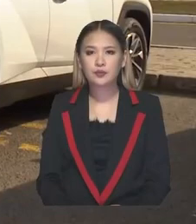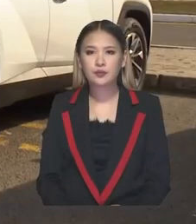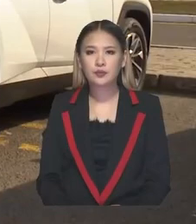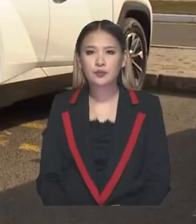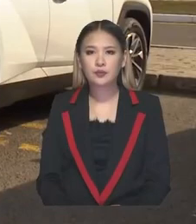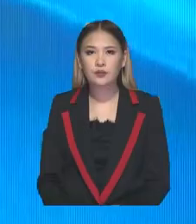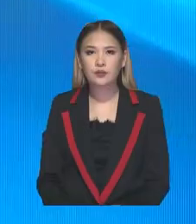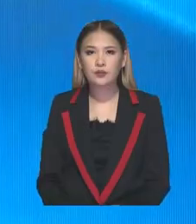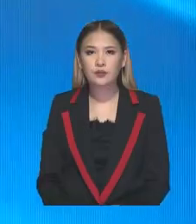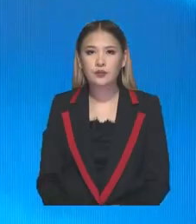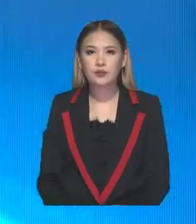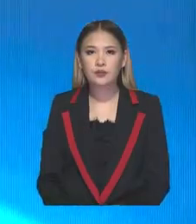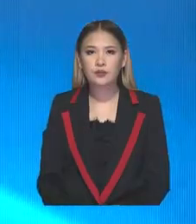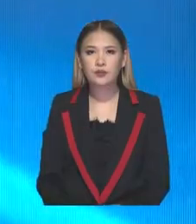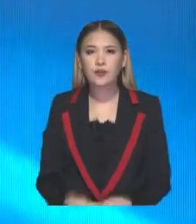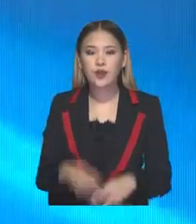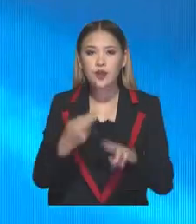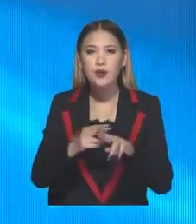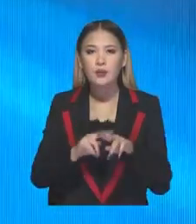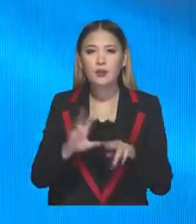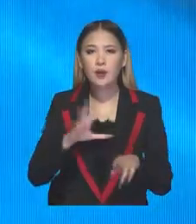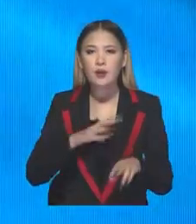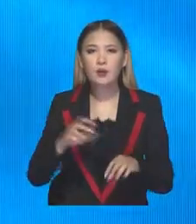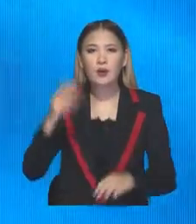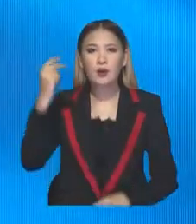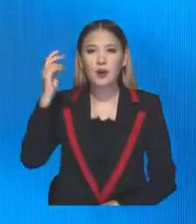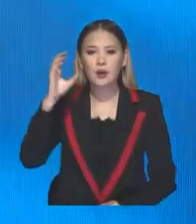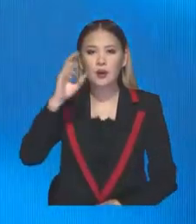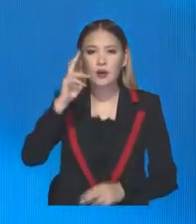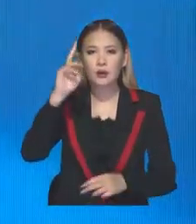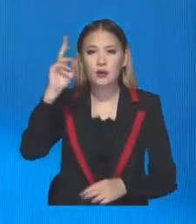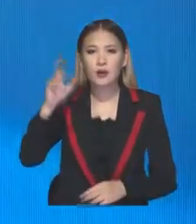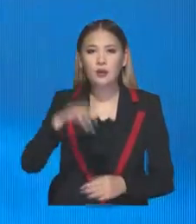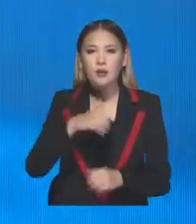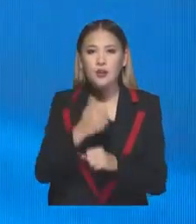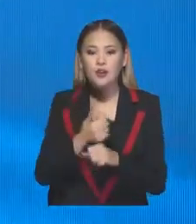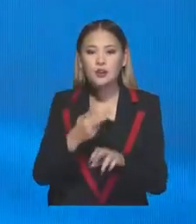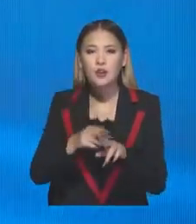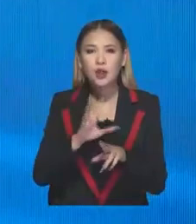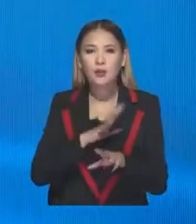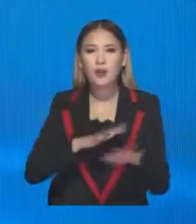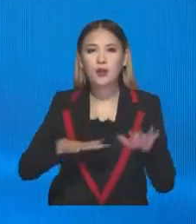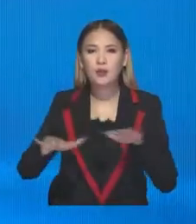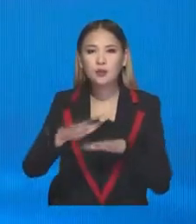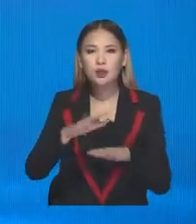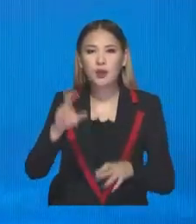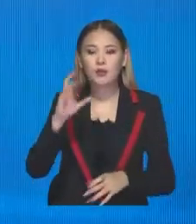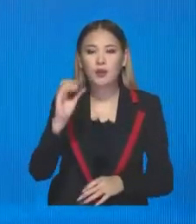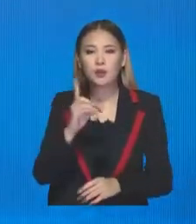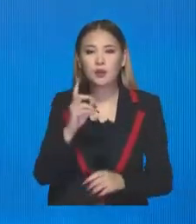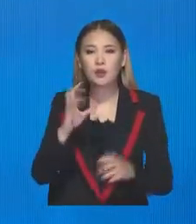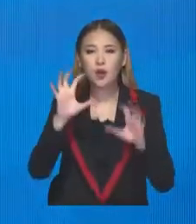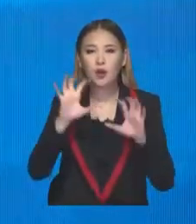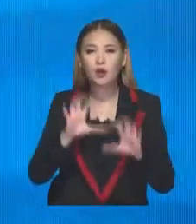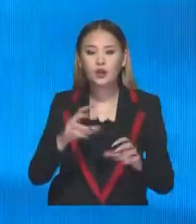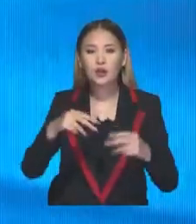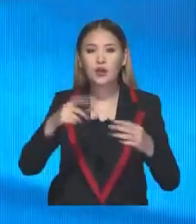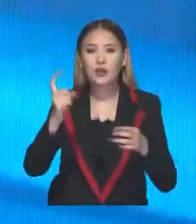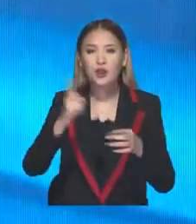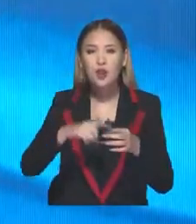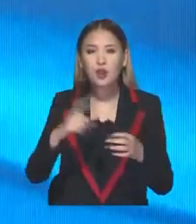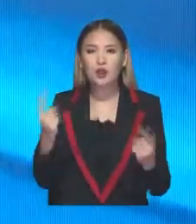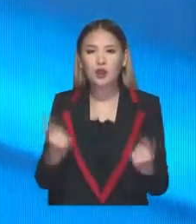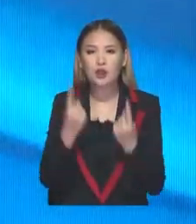уақыт. Мемлекет басшысы өзінің халыққа жолдауында елімізге заңсыз еніп кеткен көліктерді тіркеу бойынша